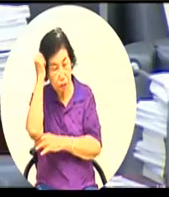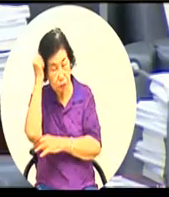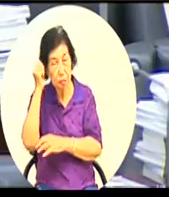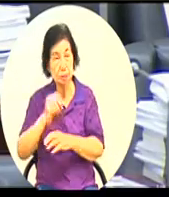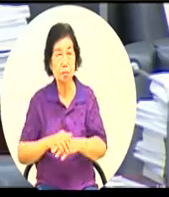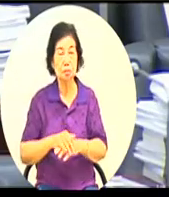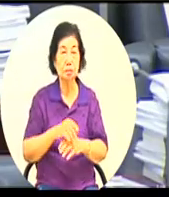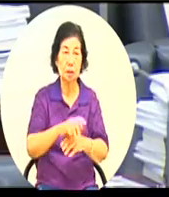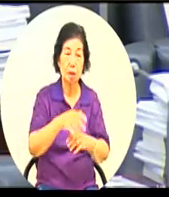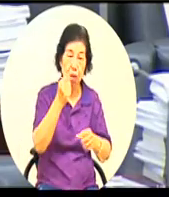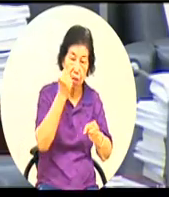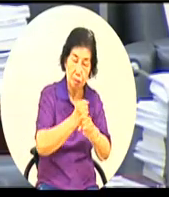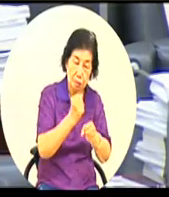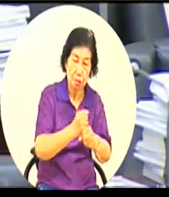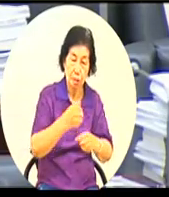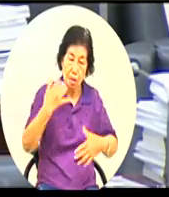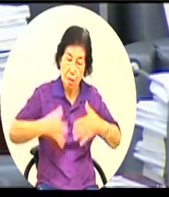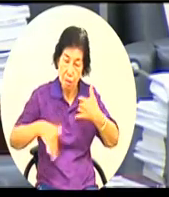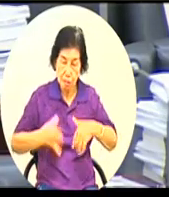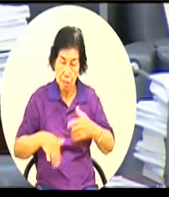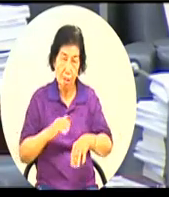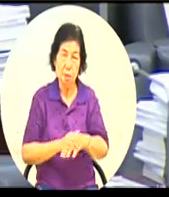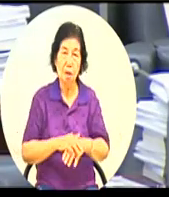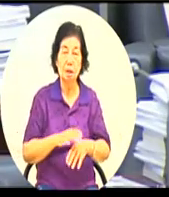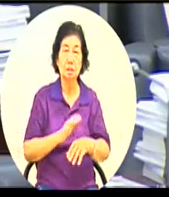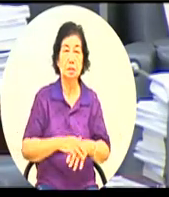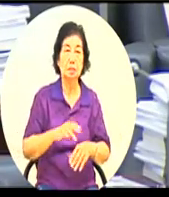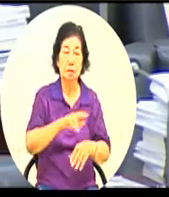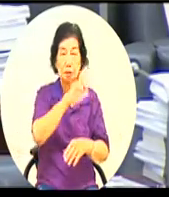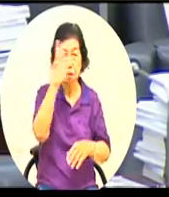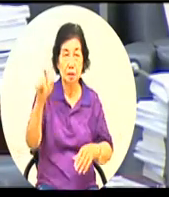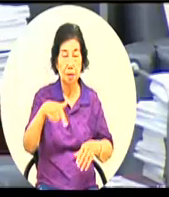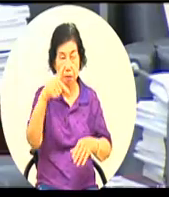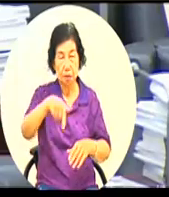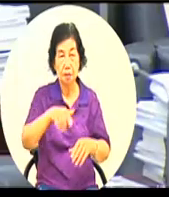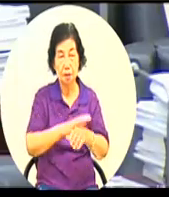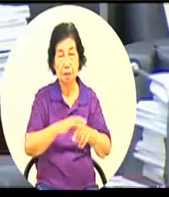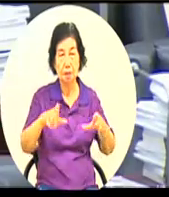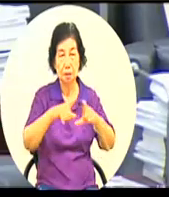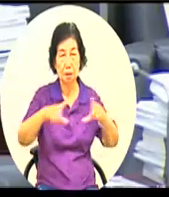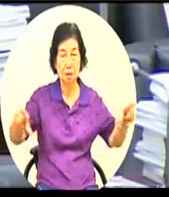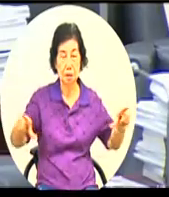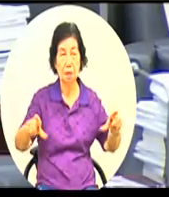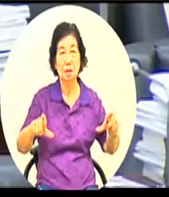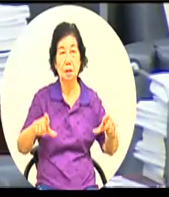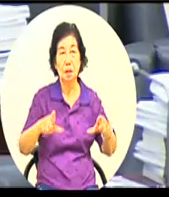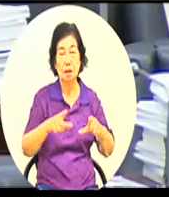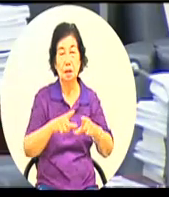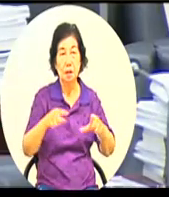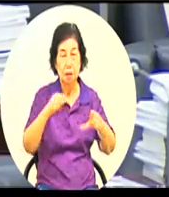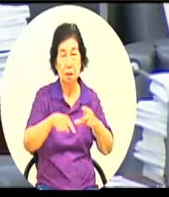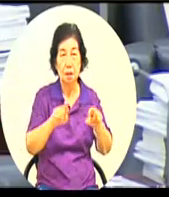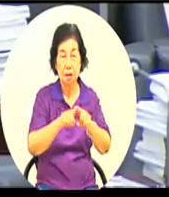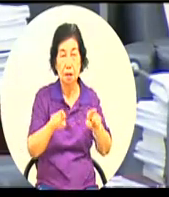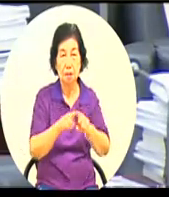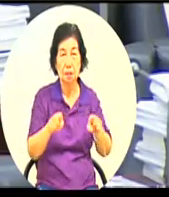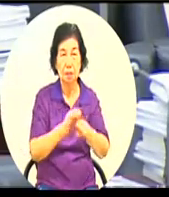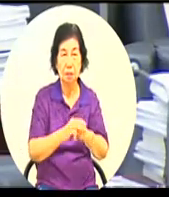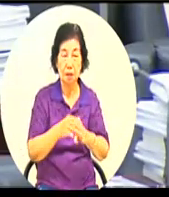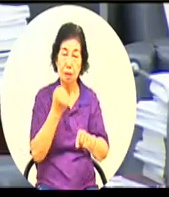人有头路。天下太平，安尼来庆祝讲，加开小